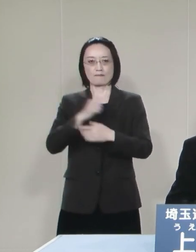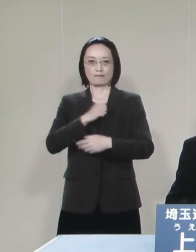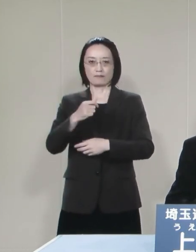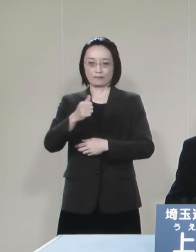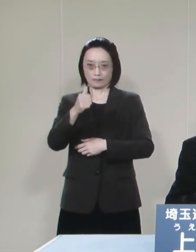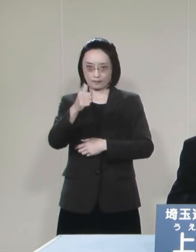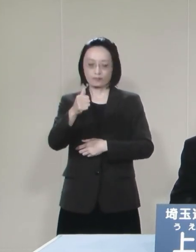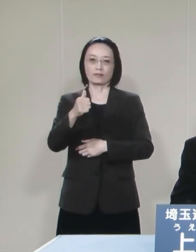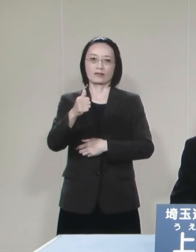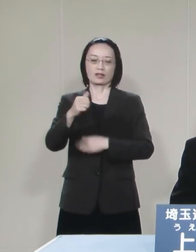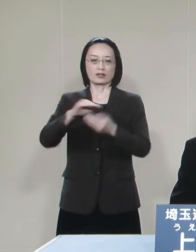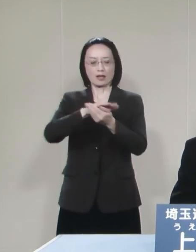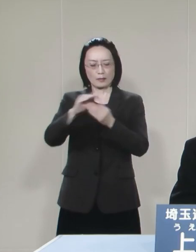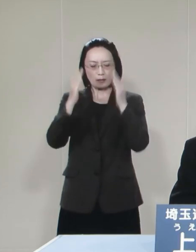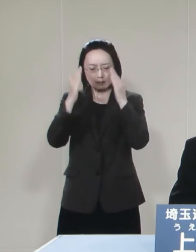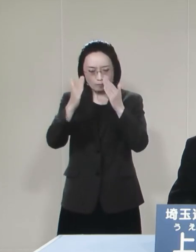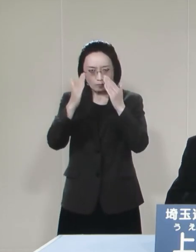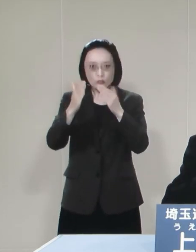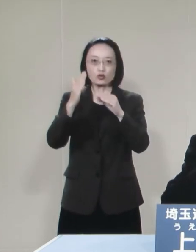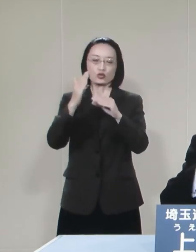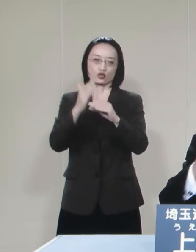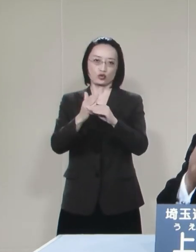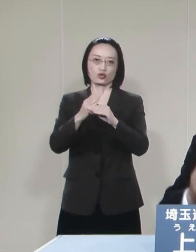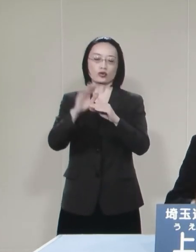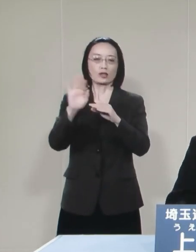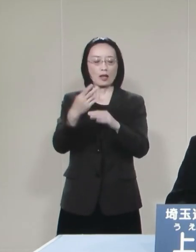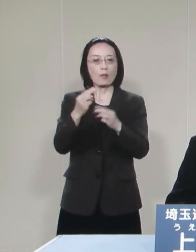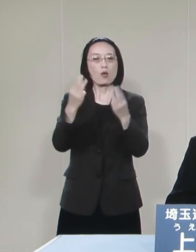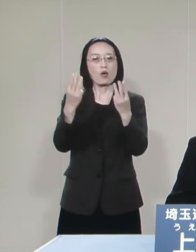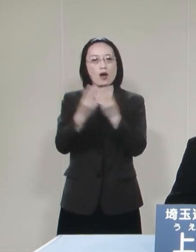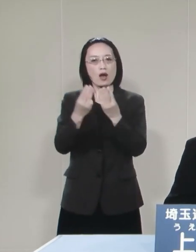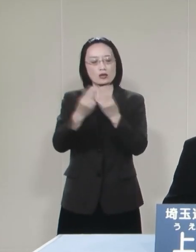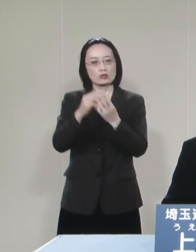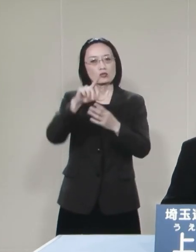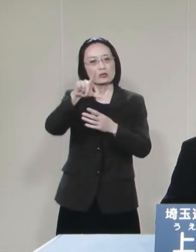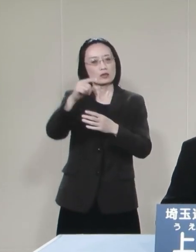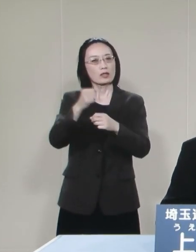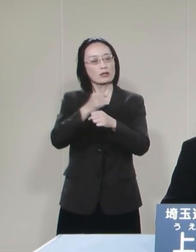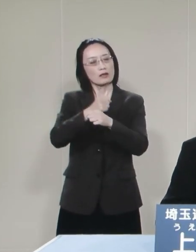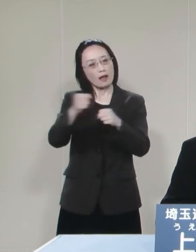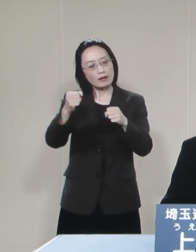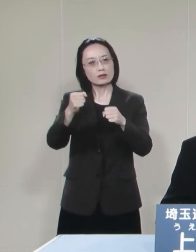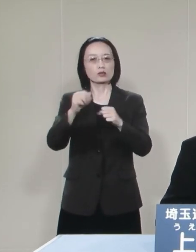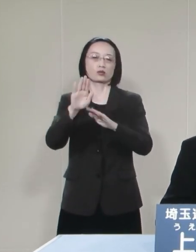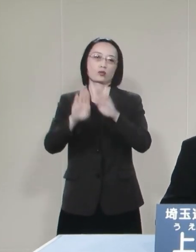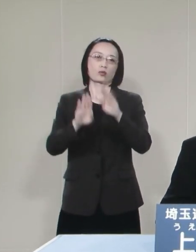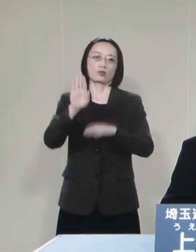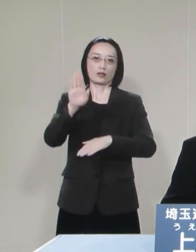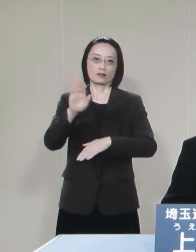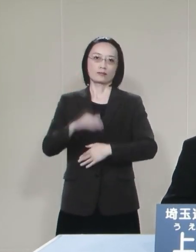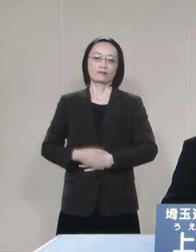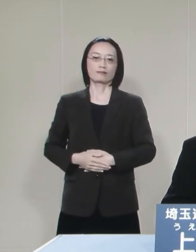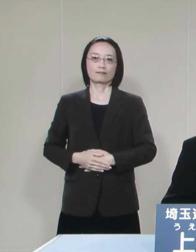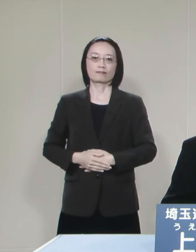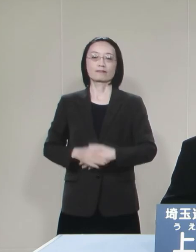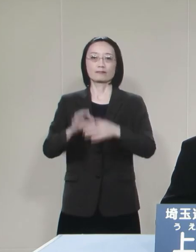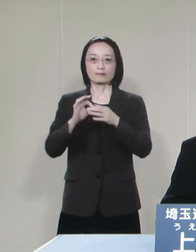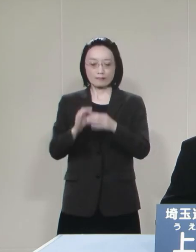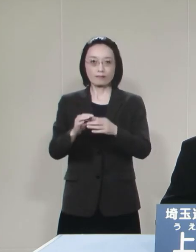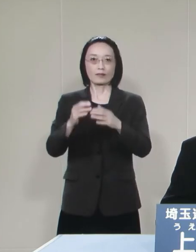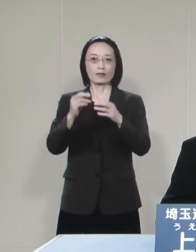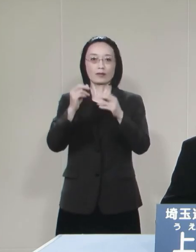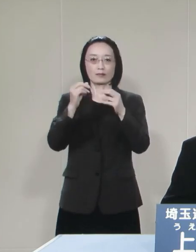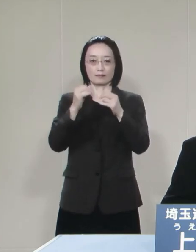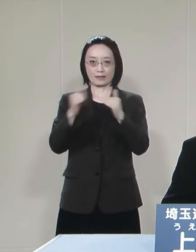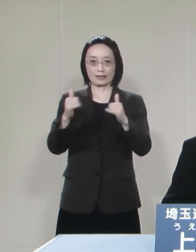で頑張っているにもかかわらず定数を増やせない関係になっています。そこで民間の防犯パトロ